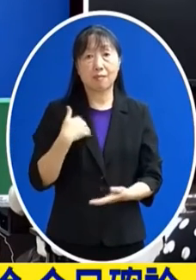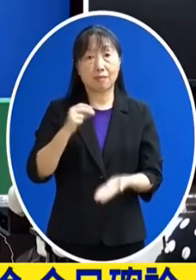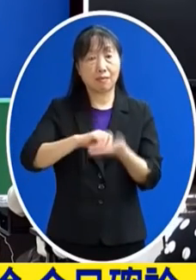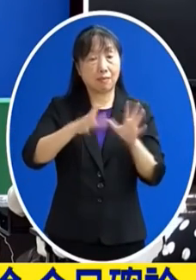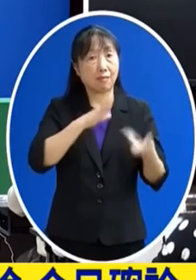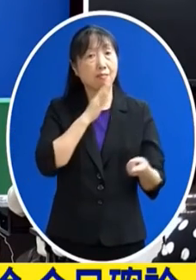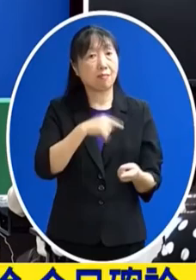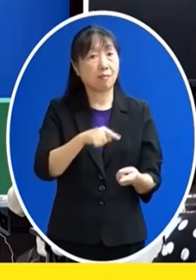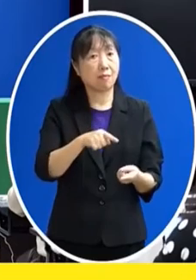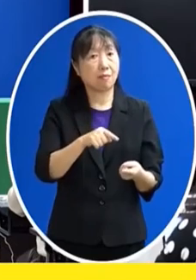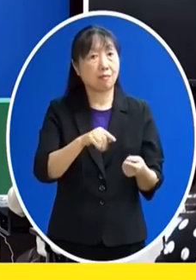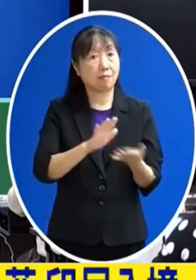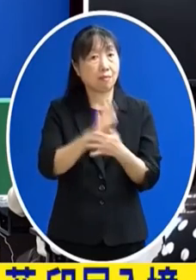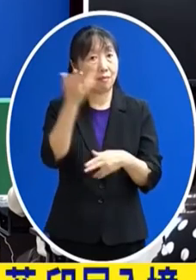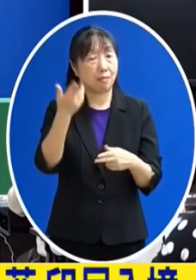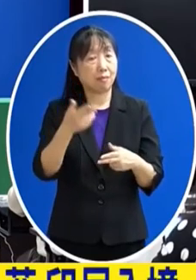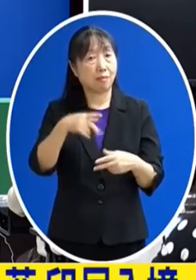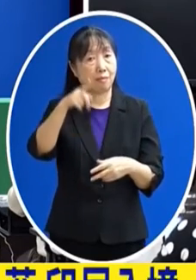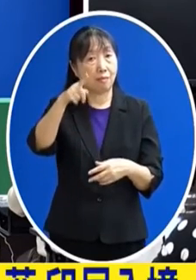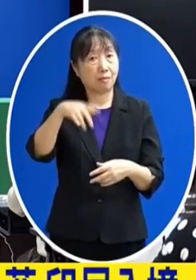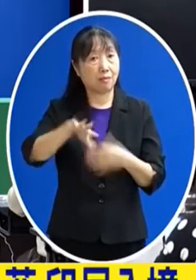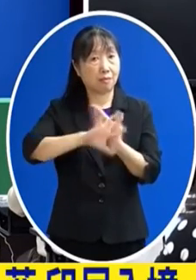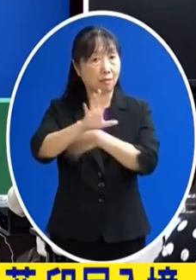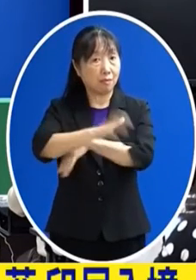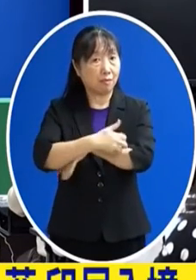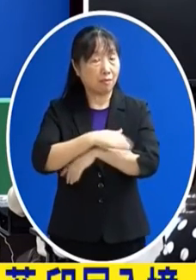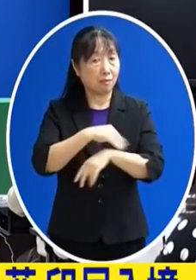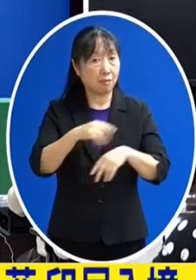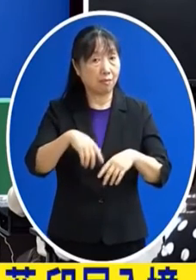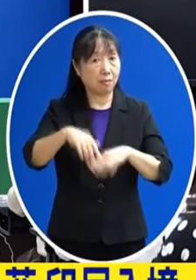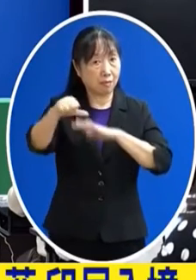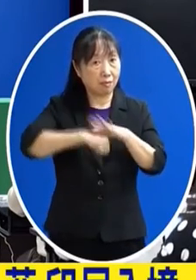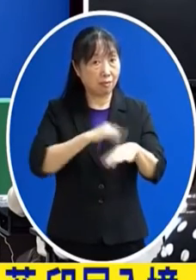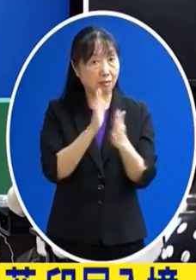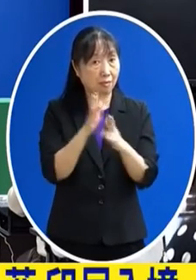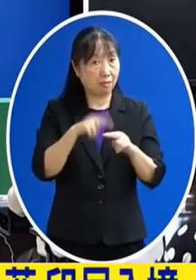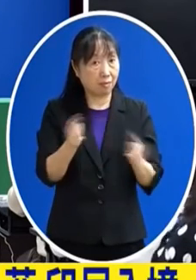我们有预计什么时候会开放吗？ 来，请。